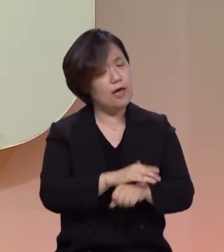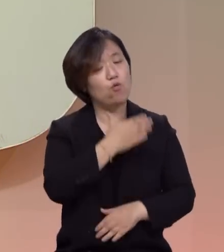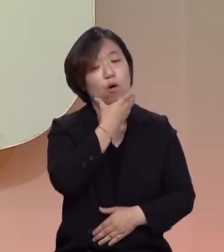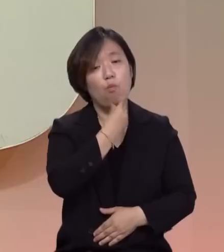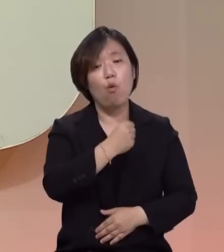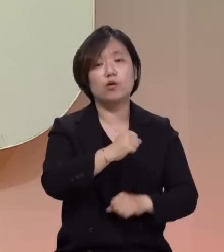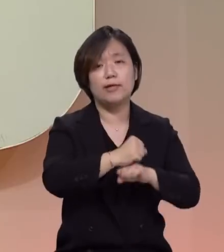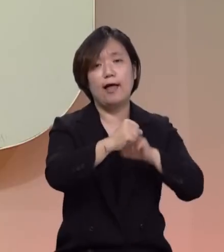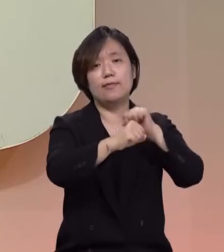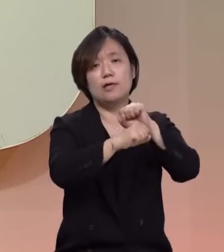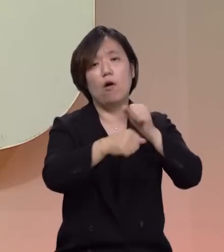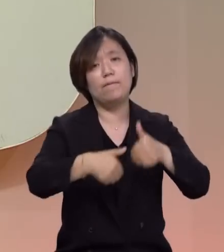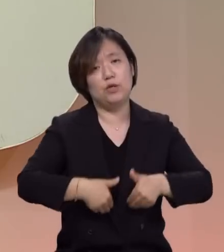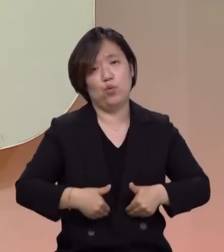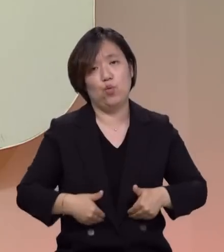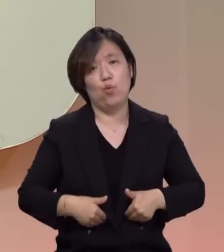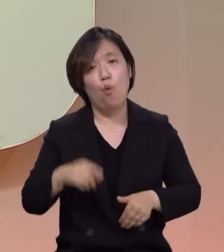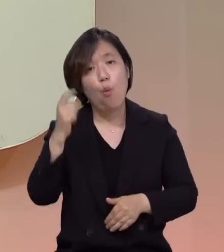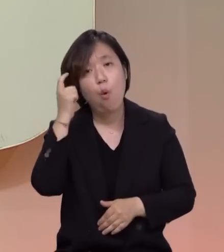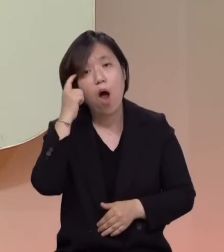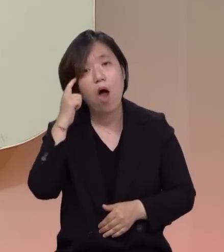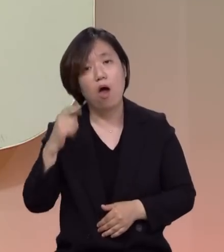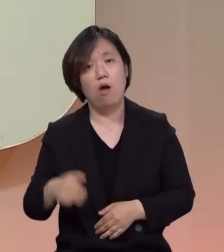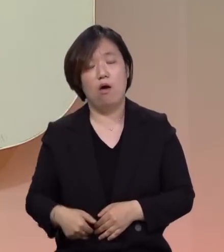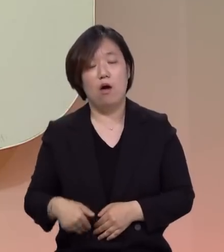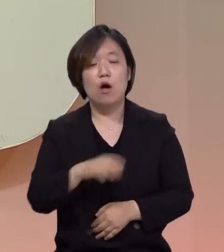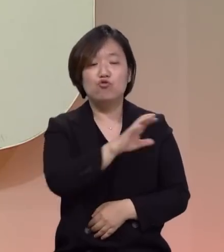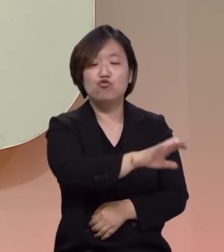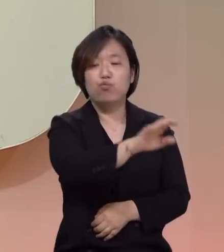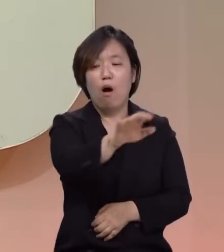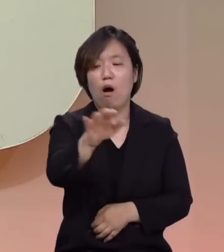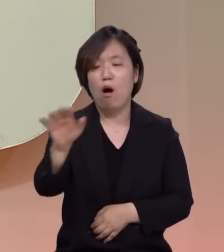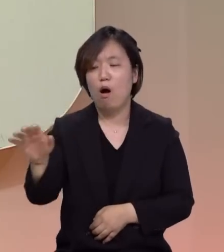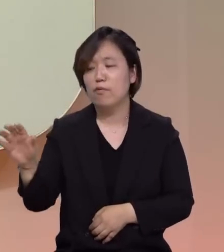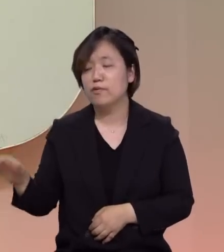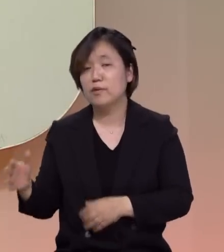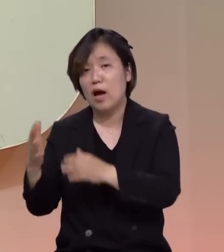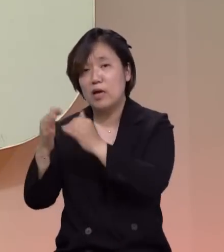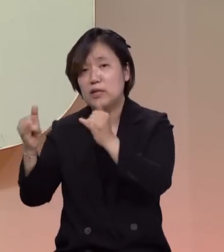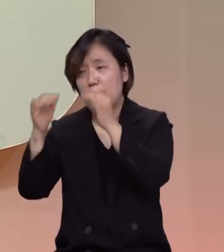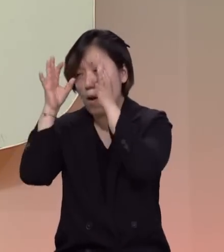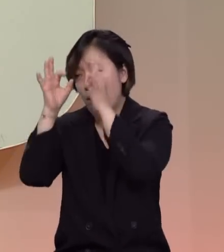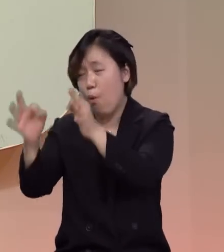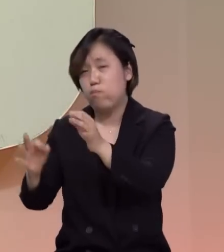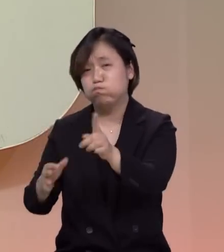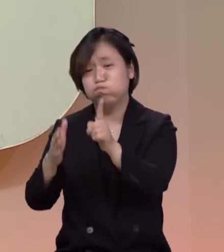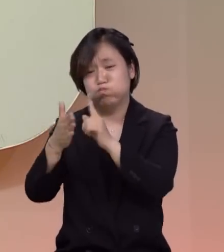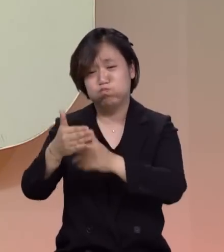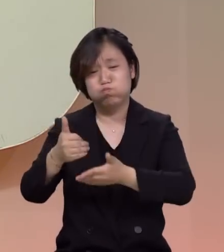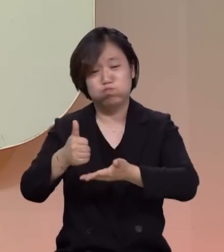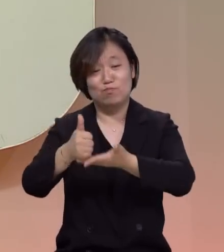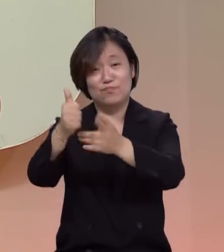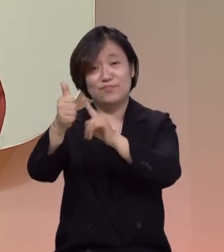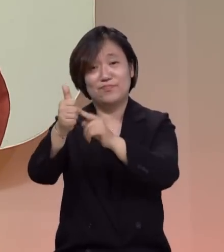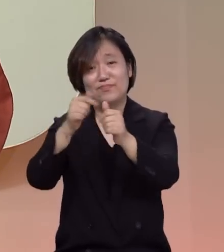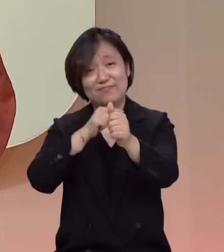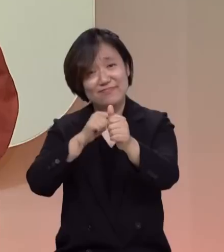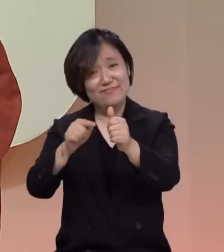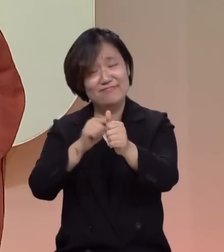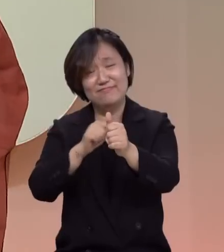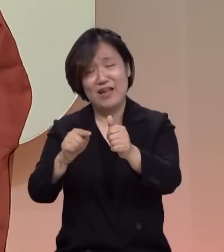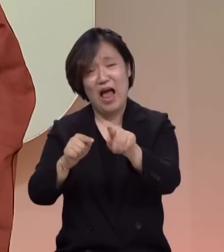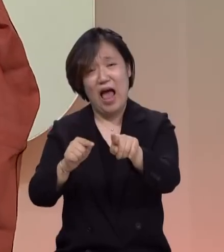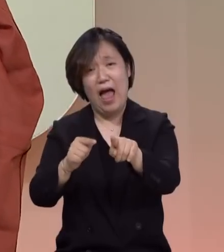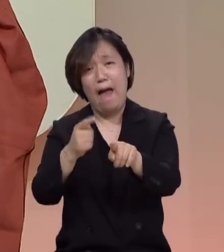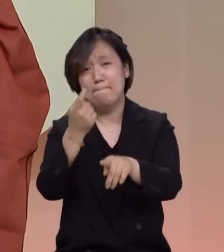우리의 주변에 보면 부처님의 가르침을 올바르게 배우지 못한